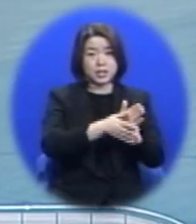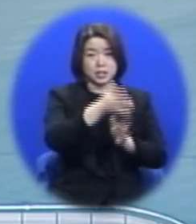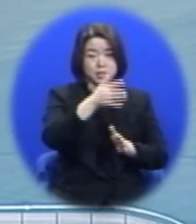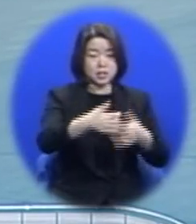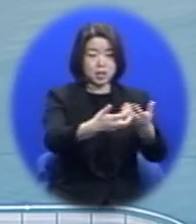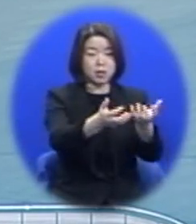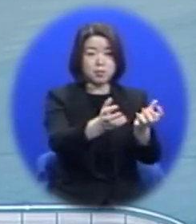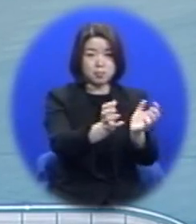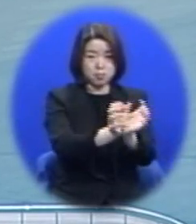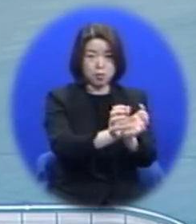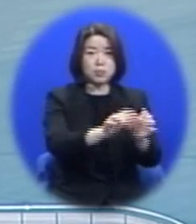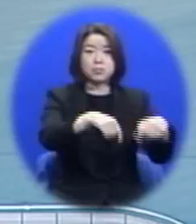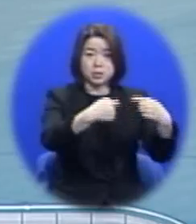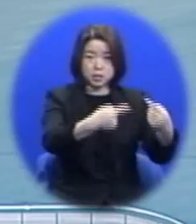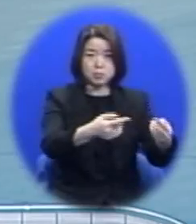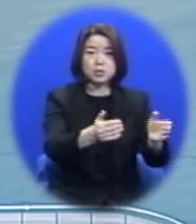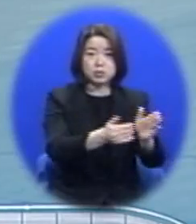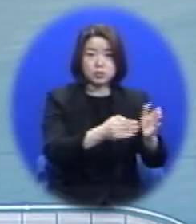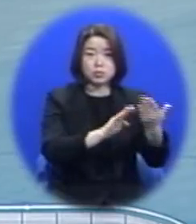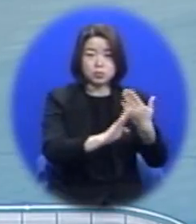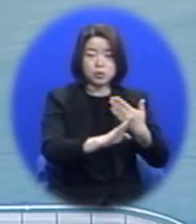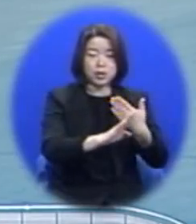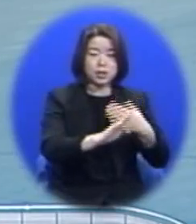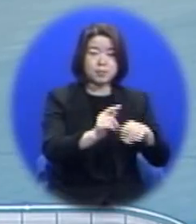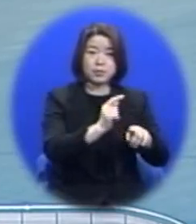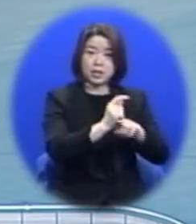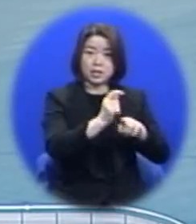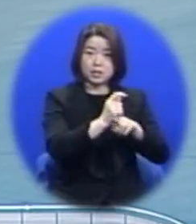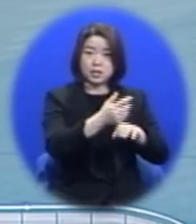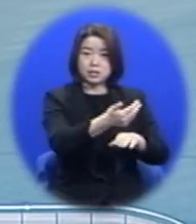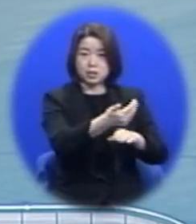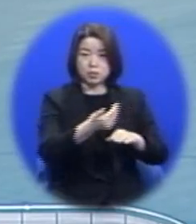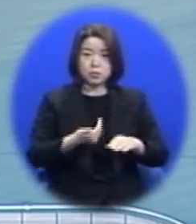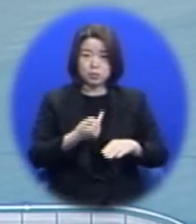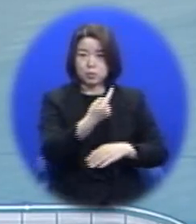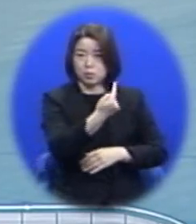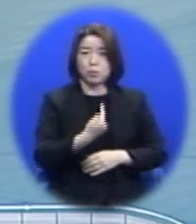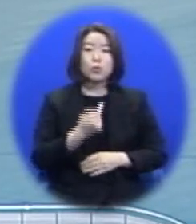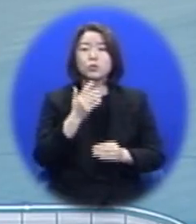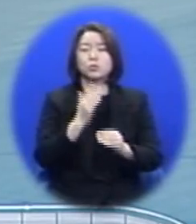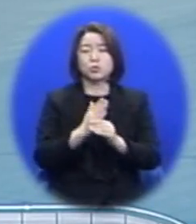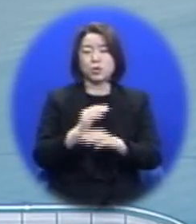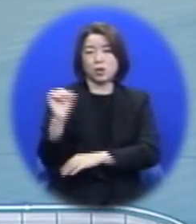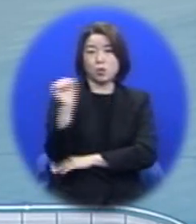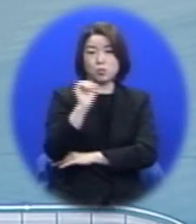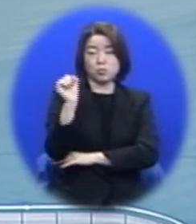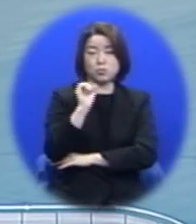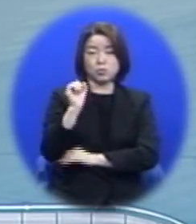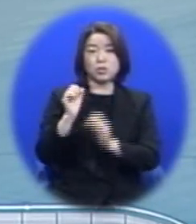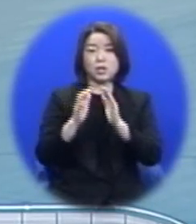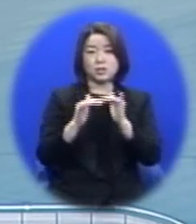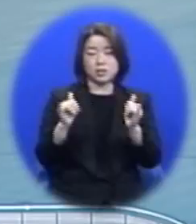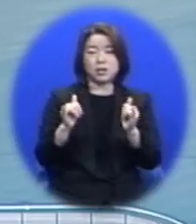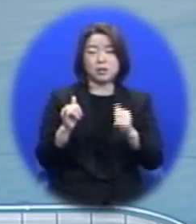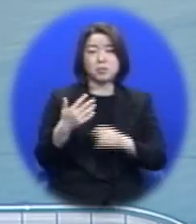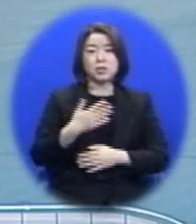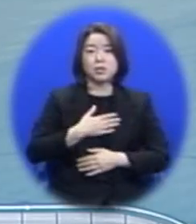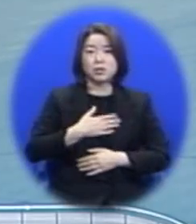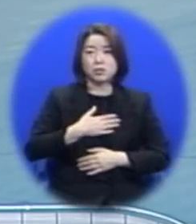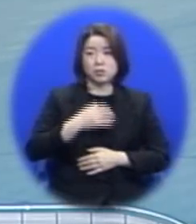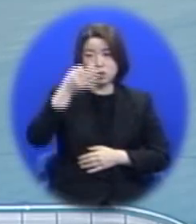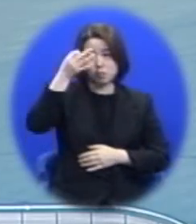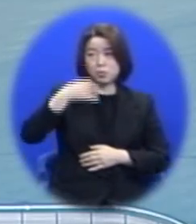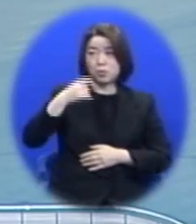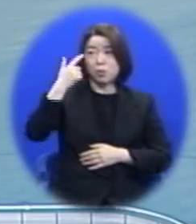모임이 있어서 참석했다가 택시를 타고 교회로 돌아오는데 운전하시는 기사님이 저를 보더니